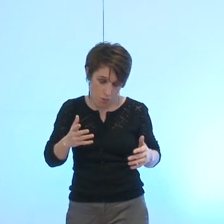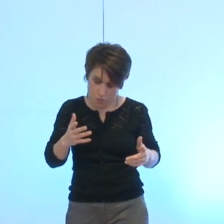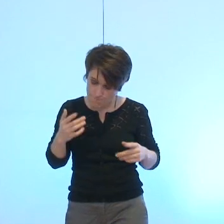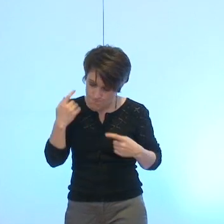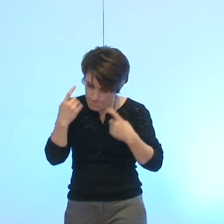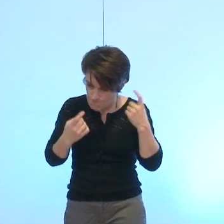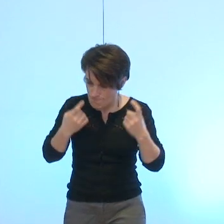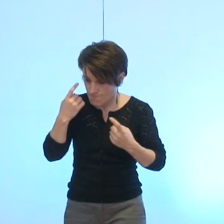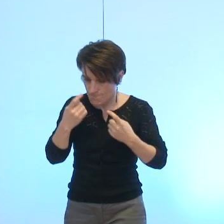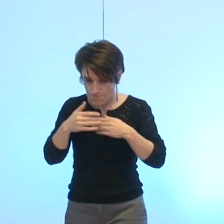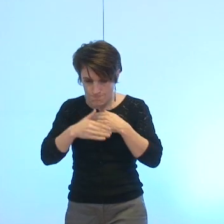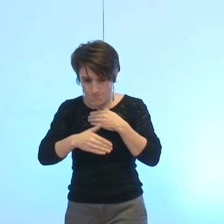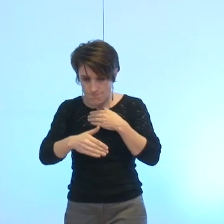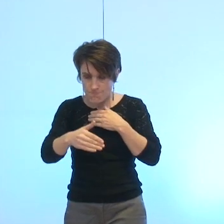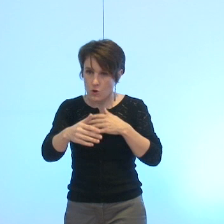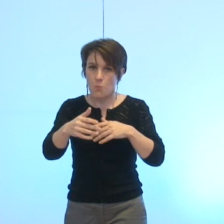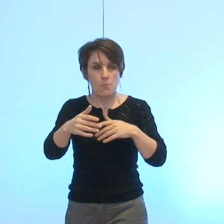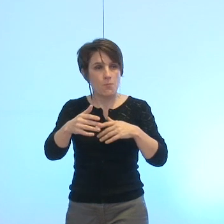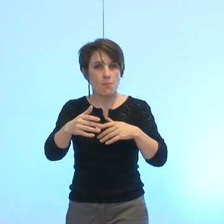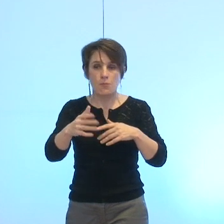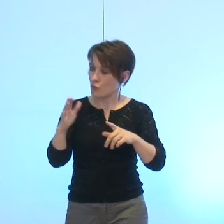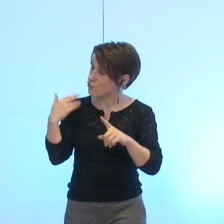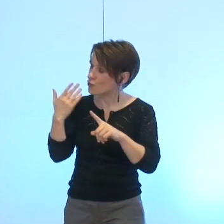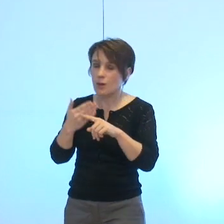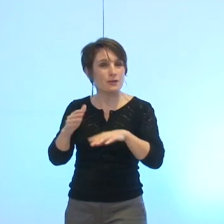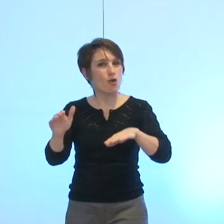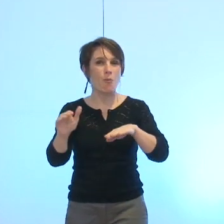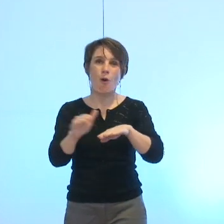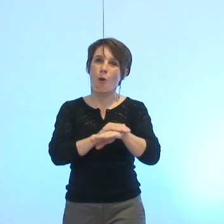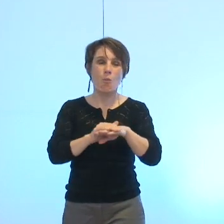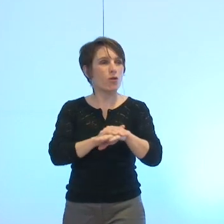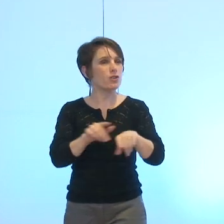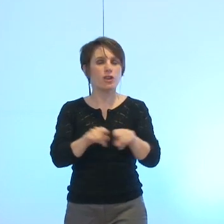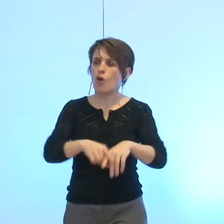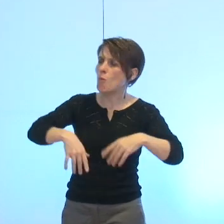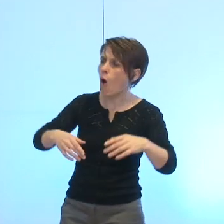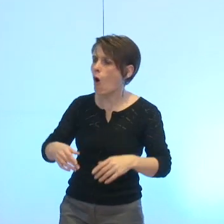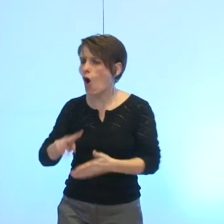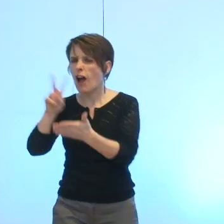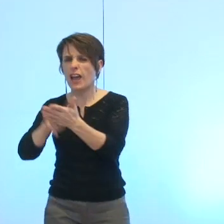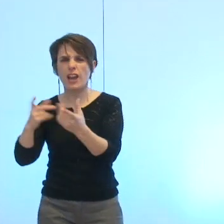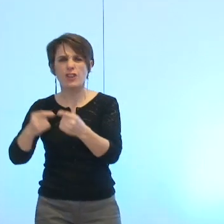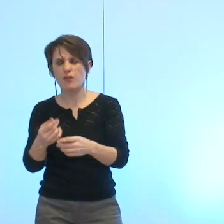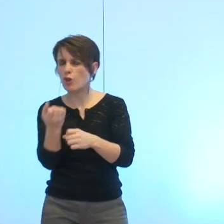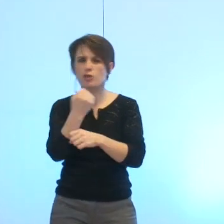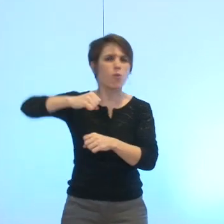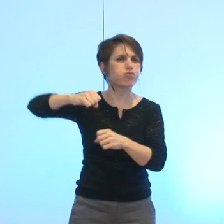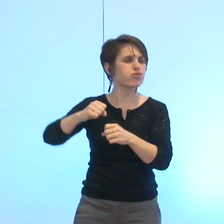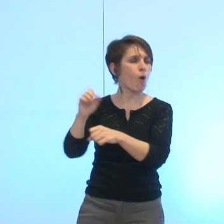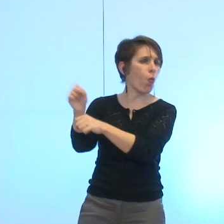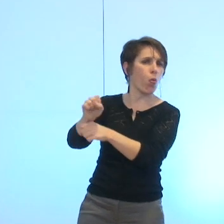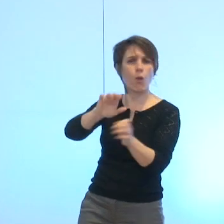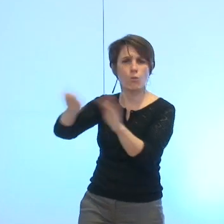qui s'affranchit des réalités financières il nous faut retrouver le le sens des priorités et des